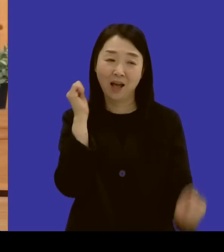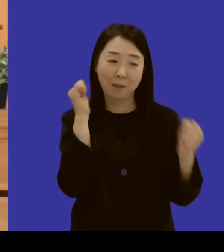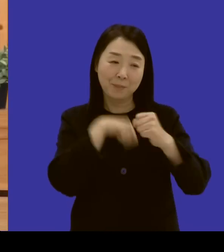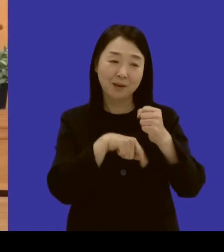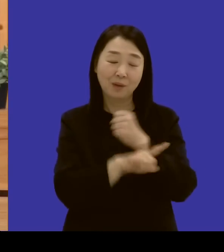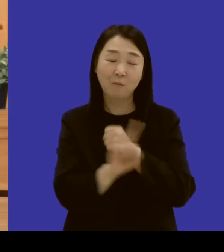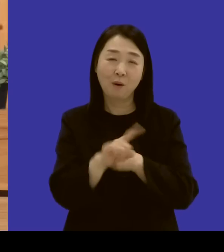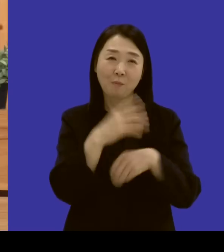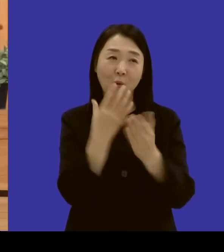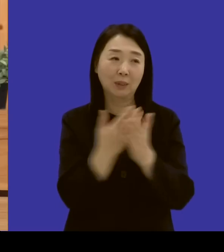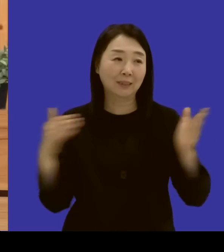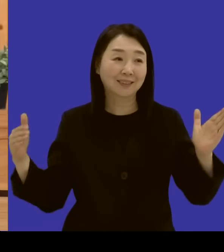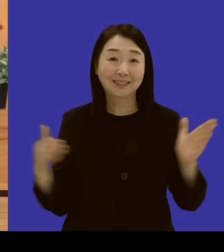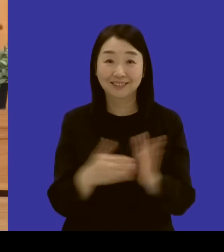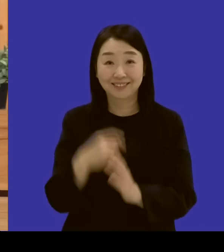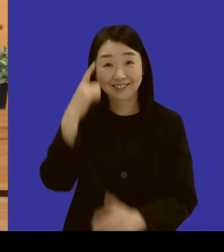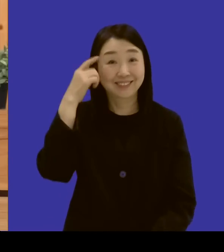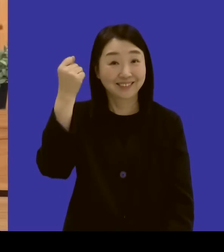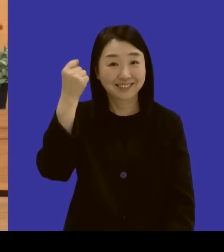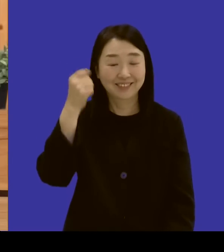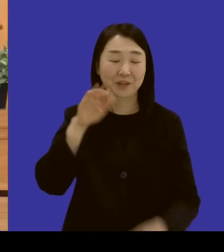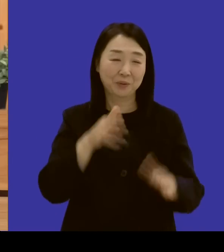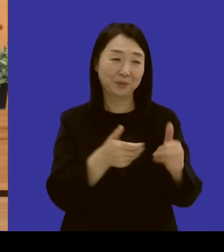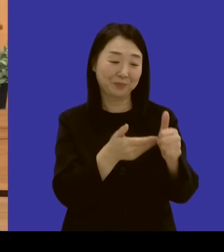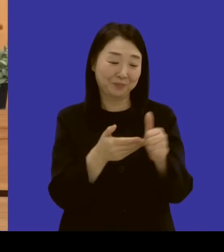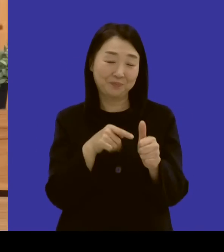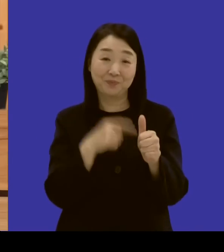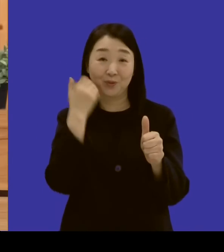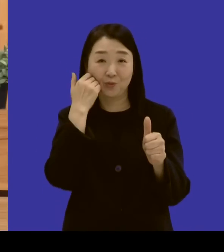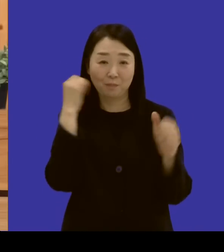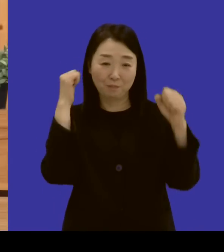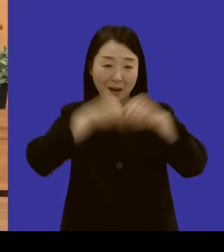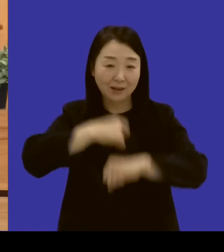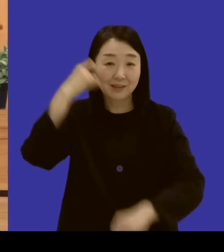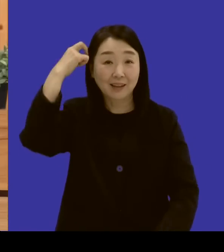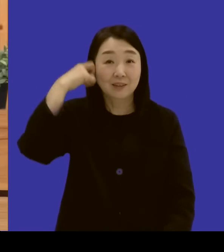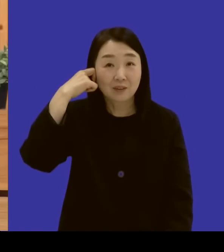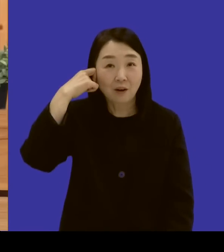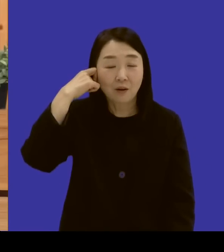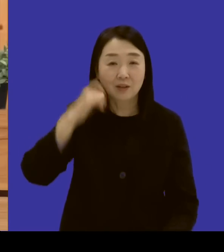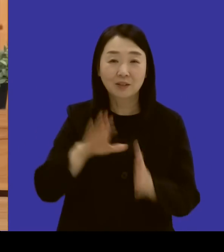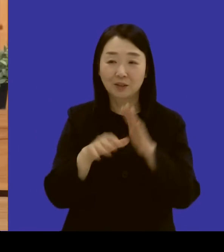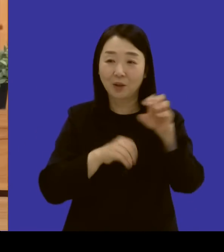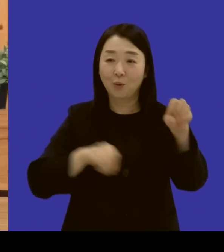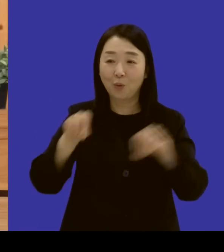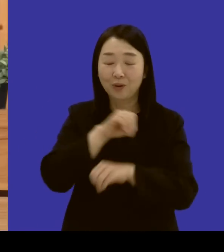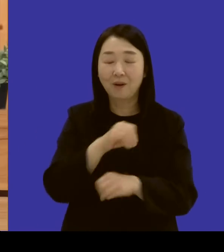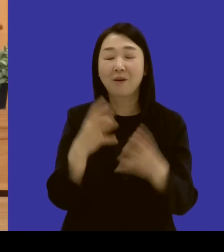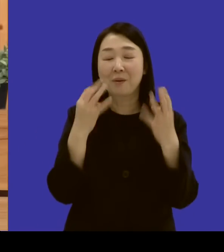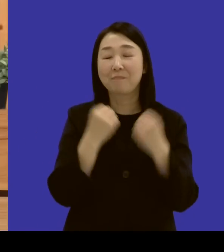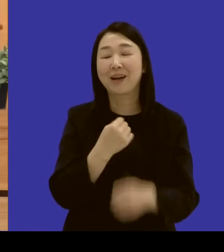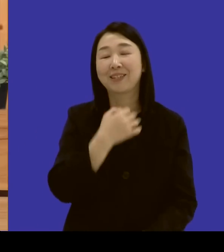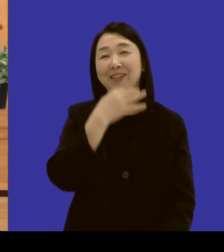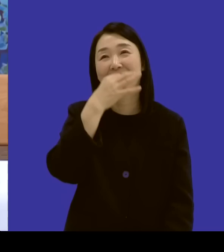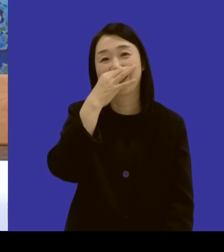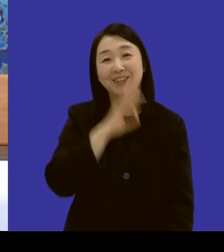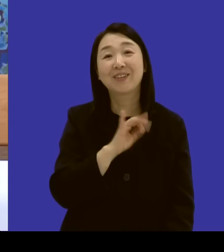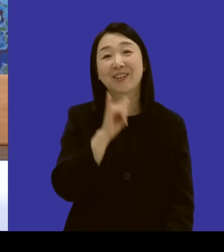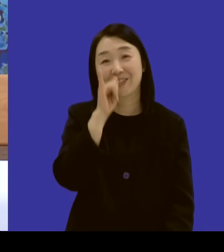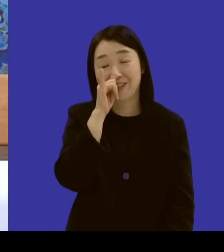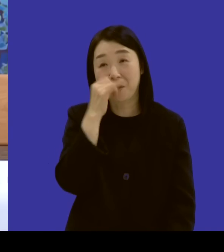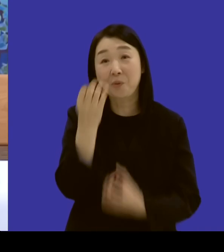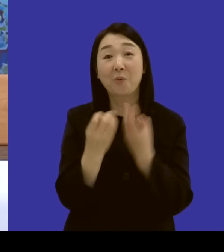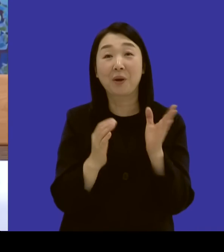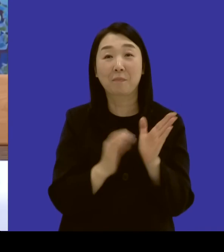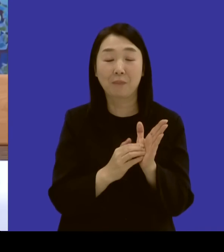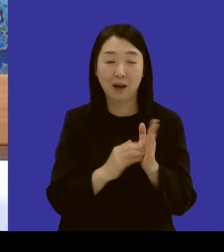다 끝났다라고 생각하기도 하죠. 오늘 초대 손님은 그 망했다라고 느끼는 순간 오히려 많은 것을 얻었다라고 고백을 하십니다. 네,